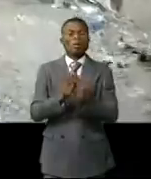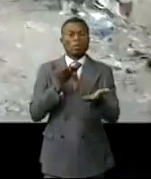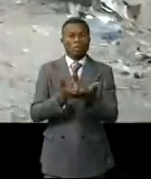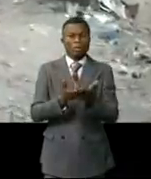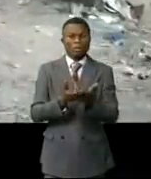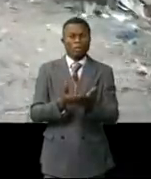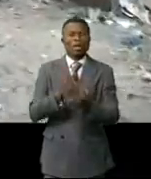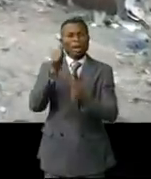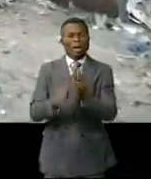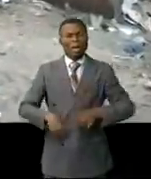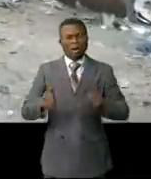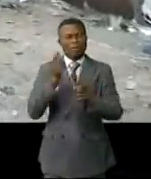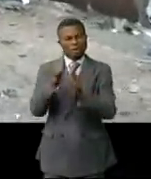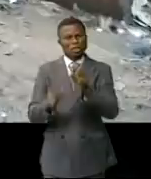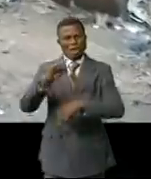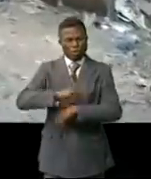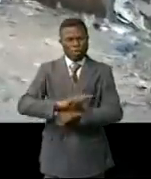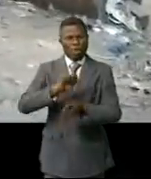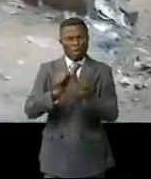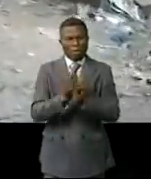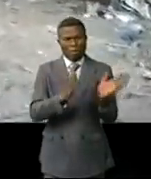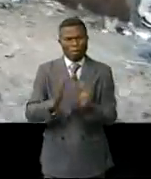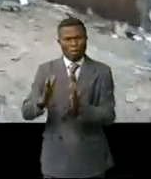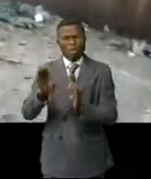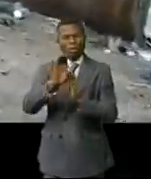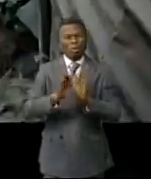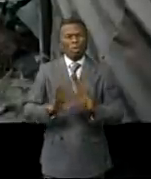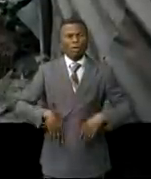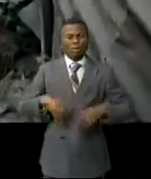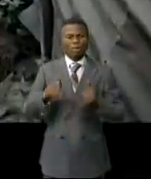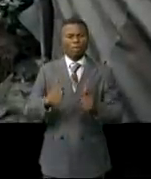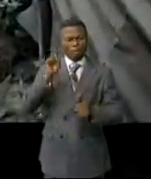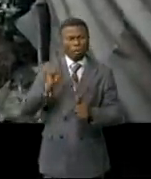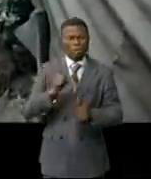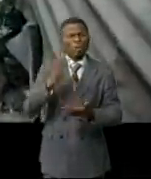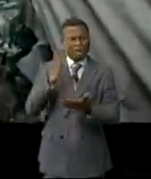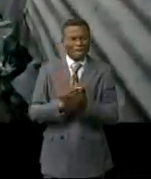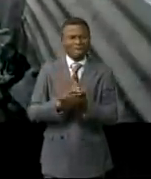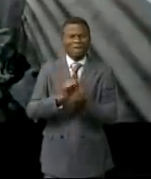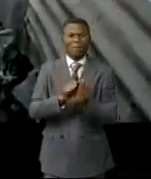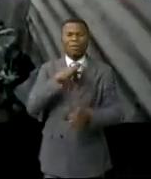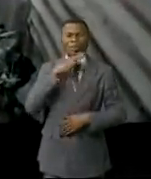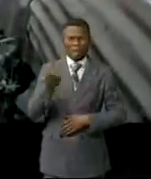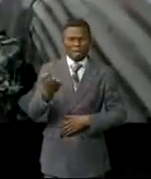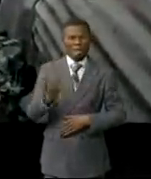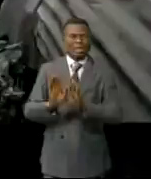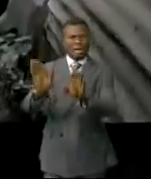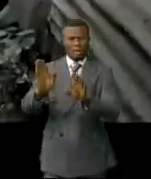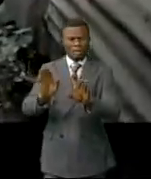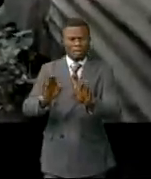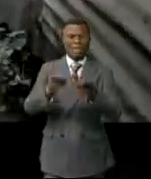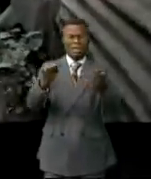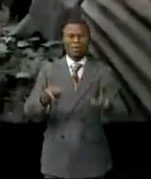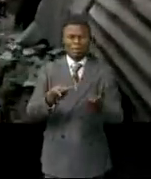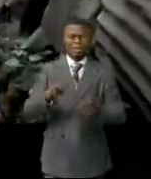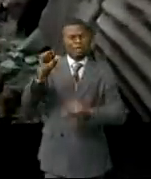leur quotidien et ce qui est fait pour améliorer leurs conditions doit prendre fin et laisser place à des jours beaucoup